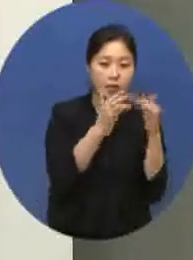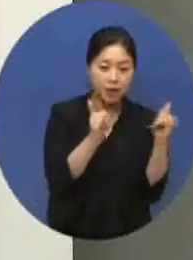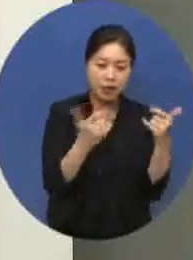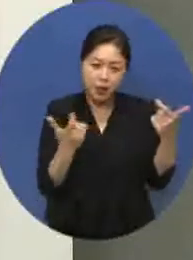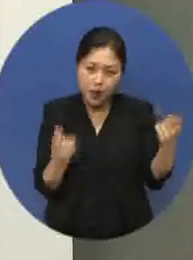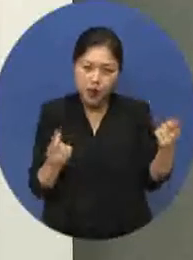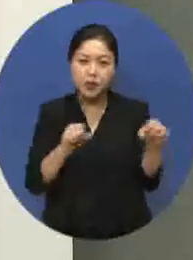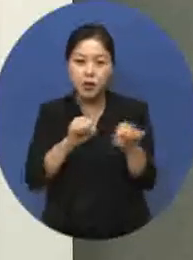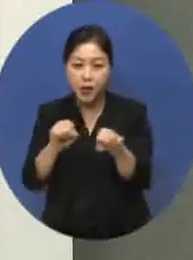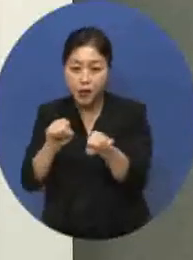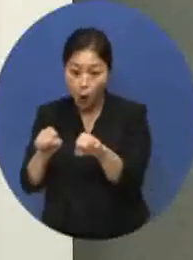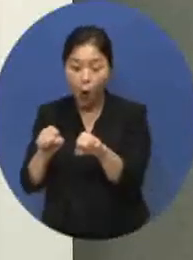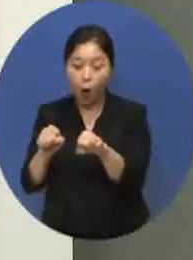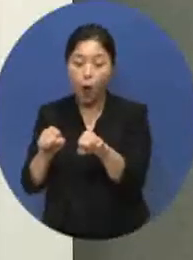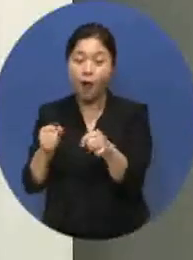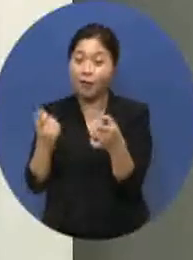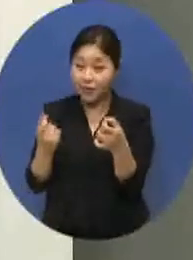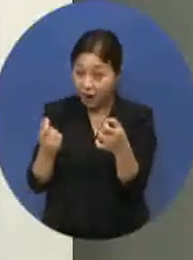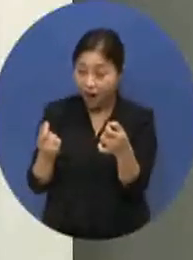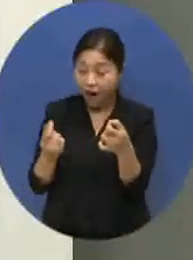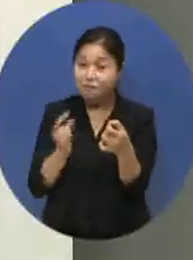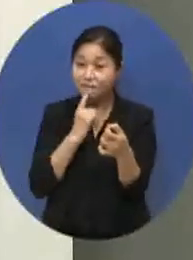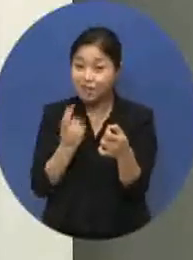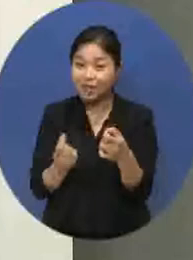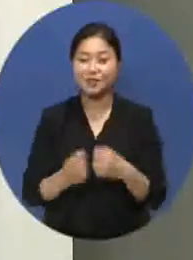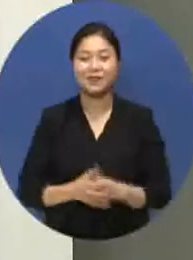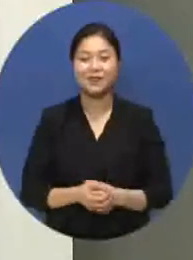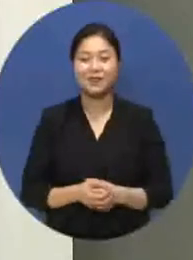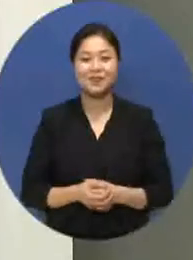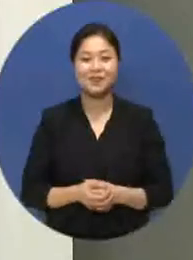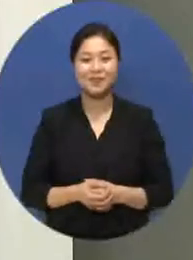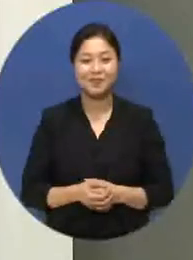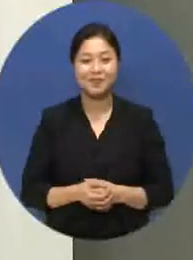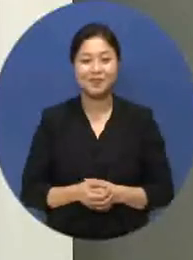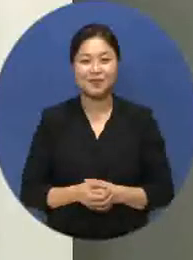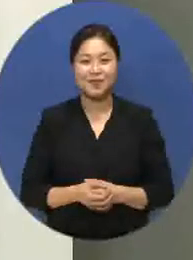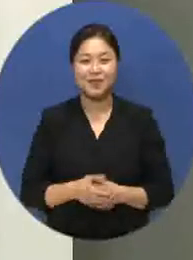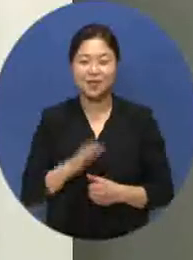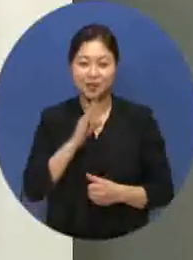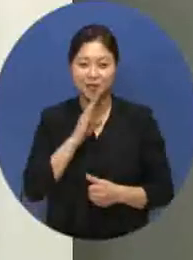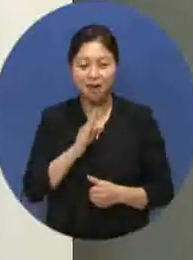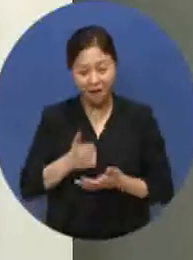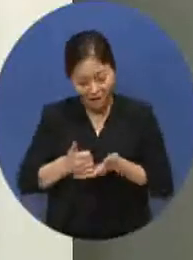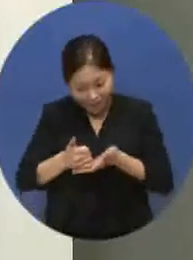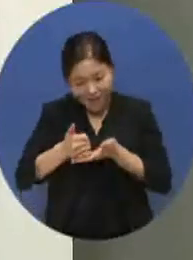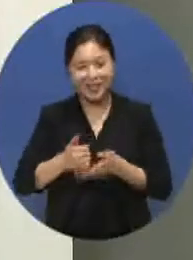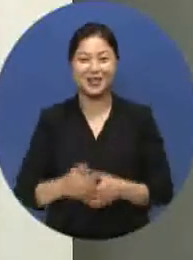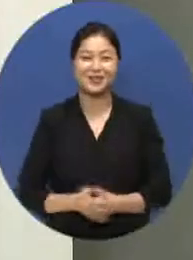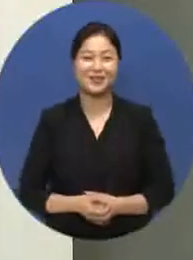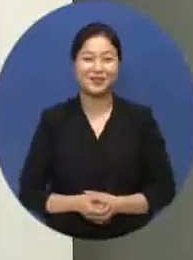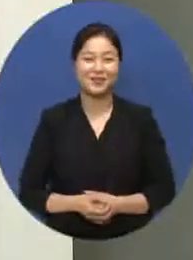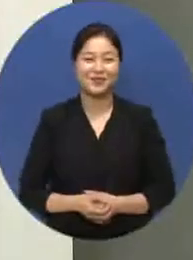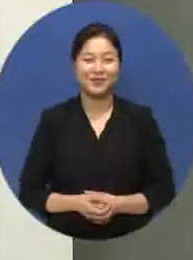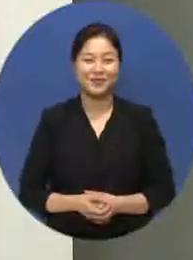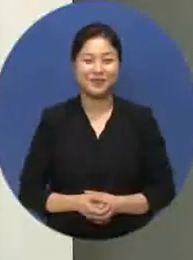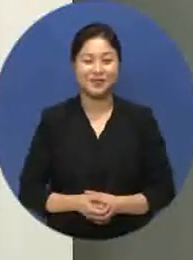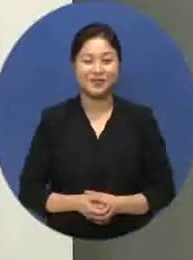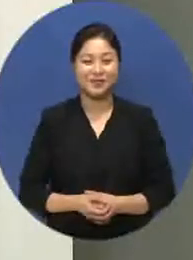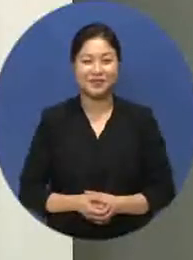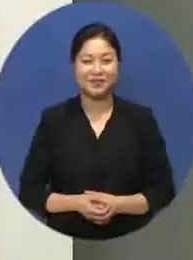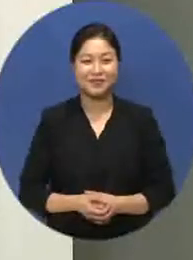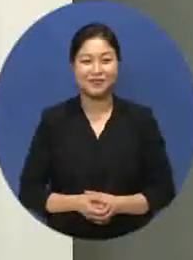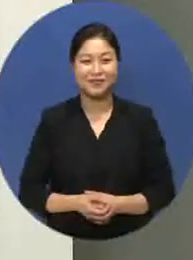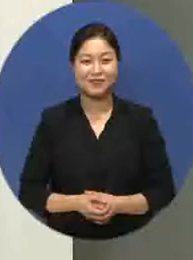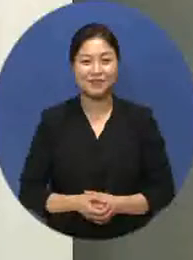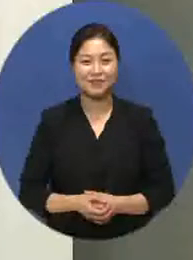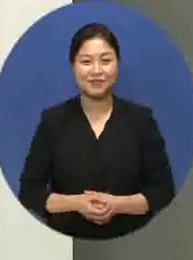활동을 지금 하신다 해도 과언이 아닙니다. 예. 예, 좀 경하에 맞지 않습니다. 아이. 그런데 네. 네.